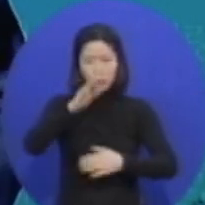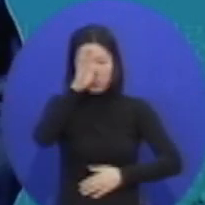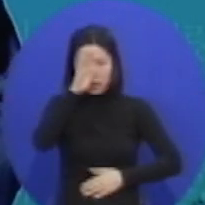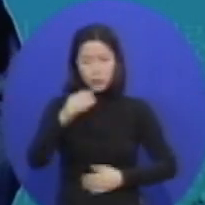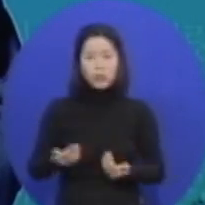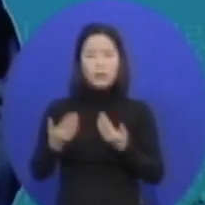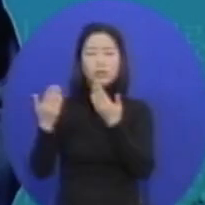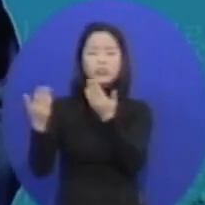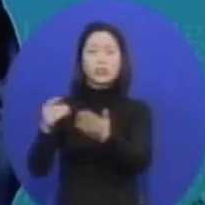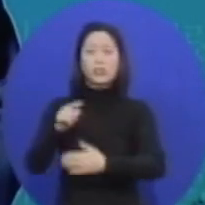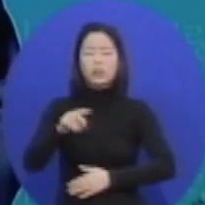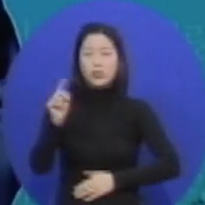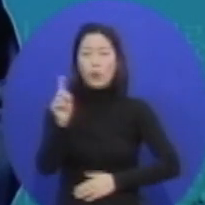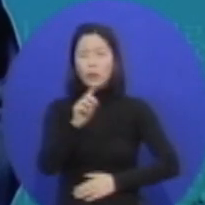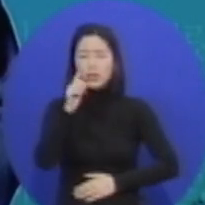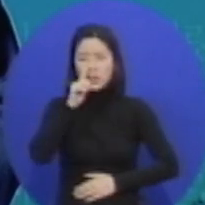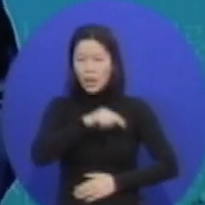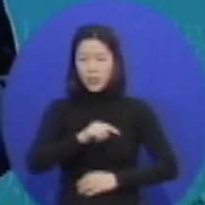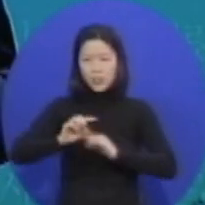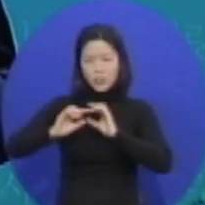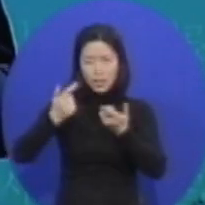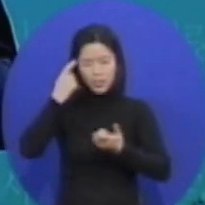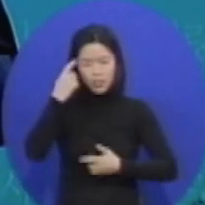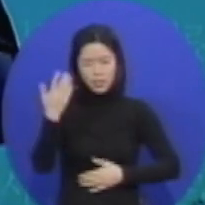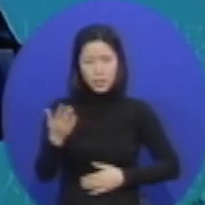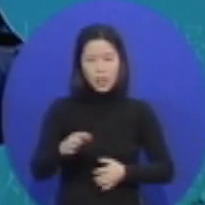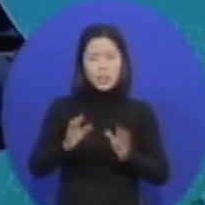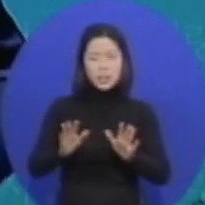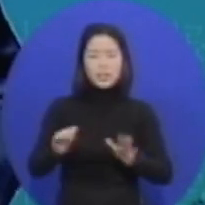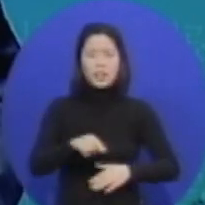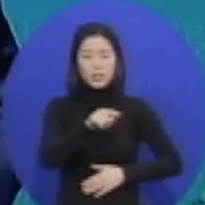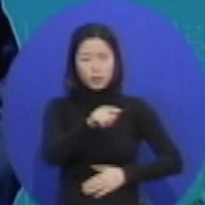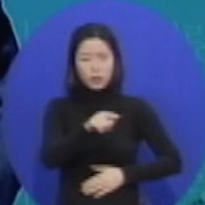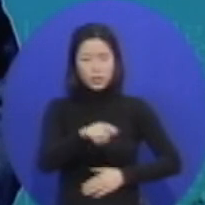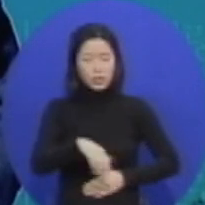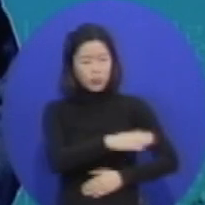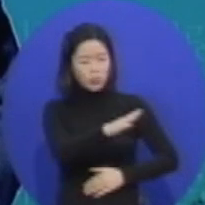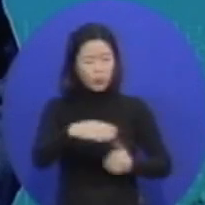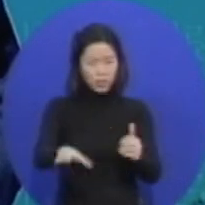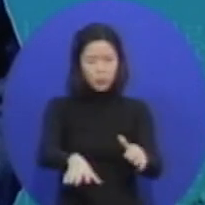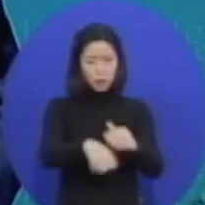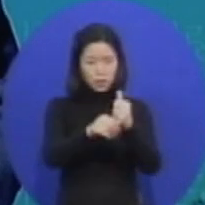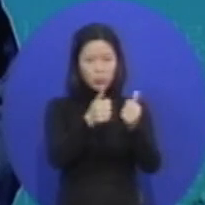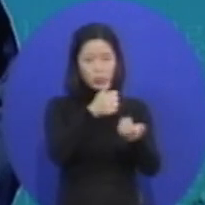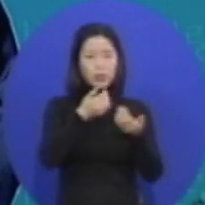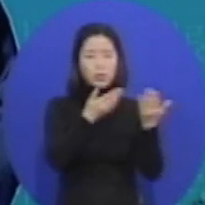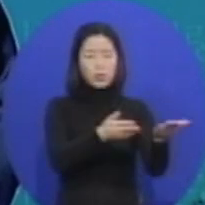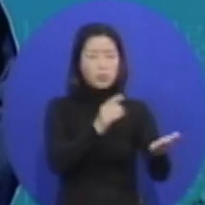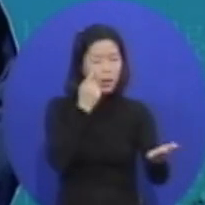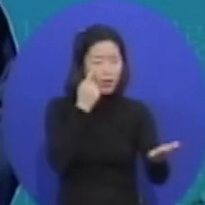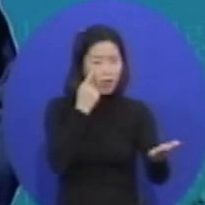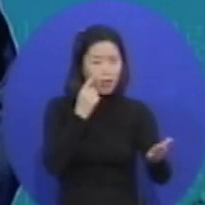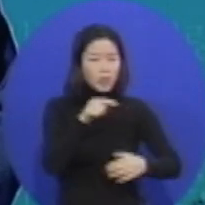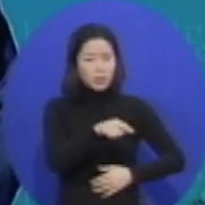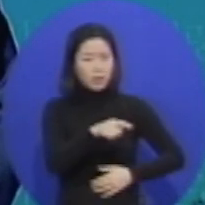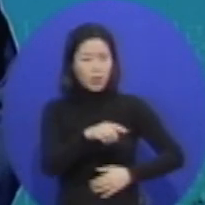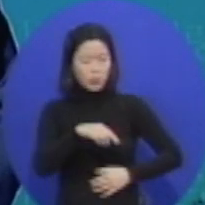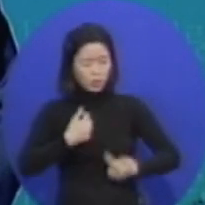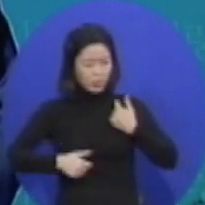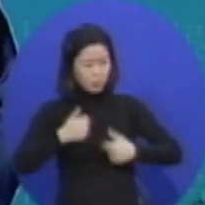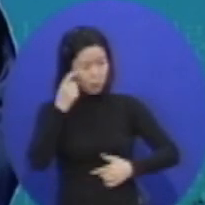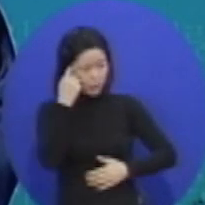어찌 악하지 아니하냐 이제 그것을 너희 총독에게 드려 보라 그가 너를 기뻐 하겠으며 너를 받아